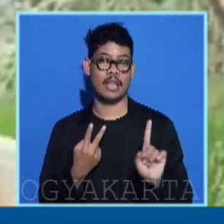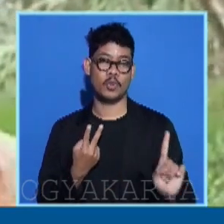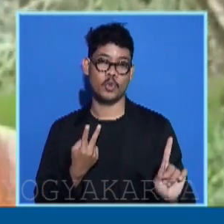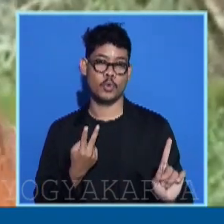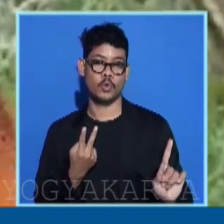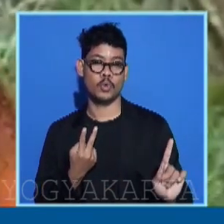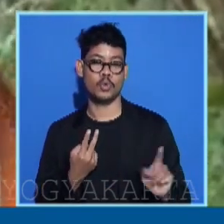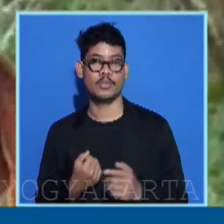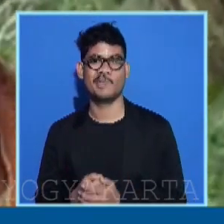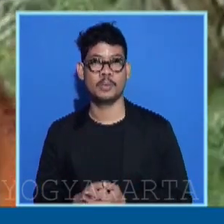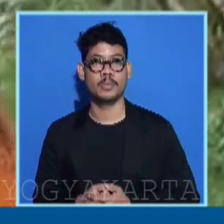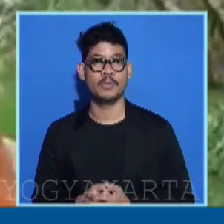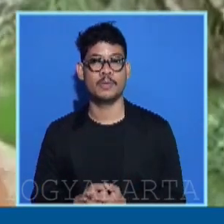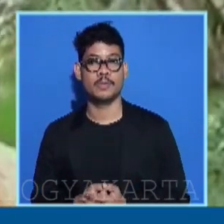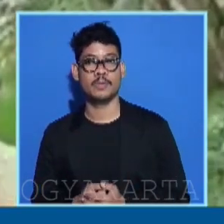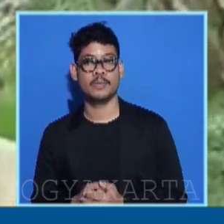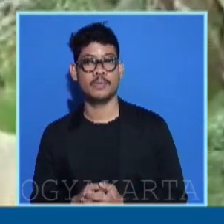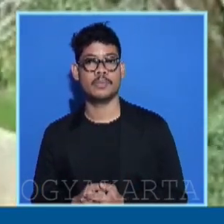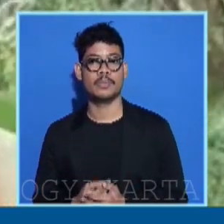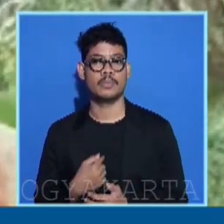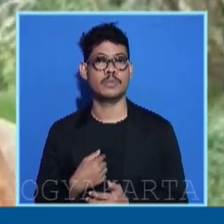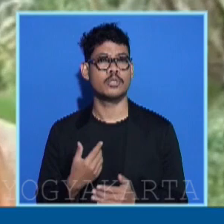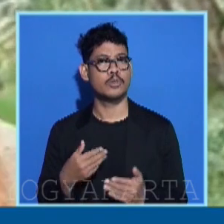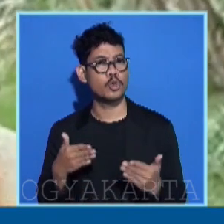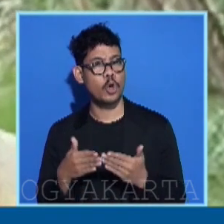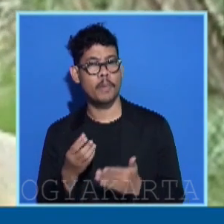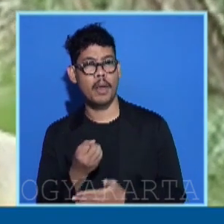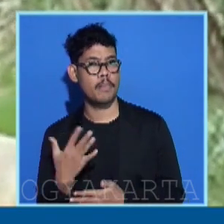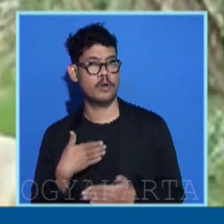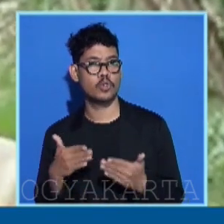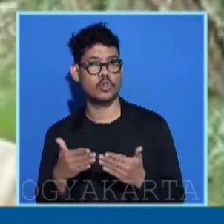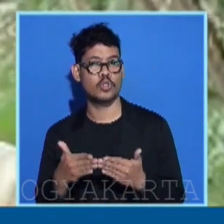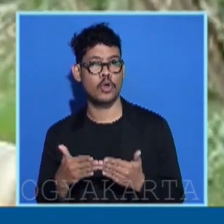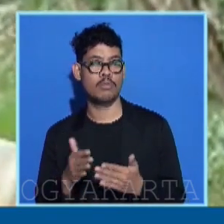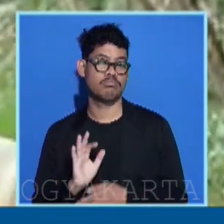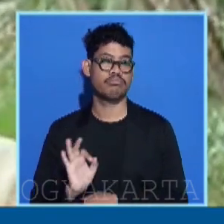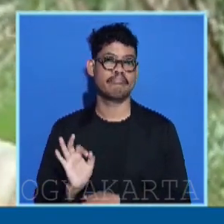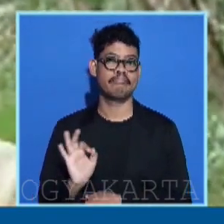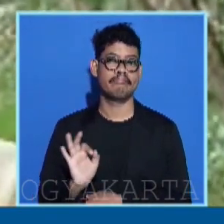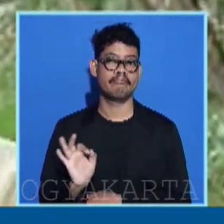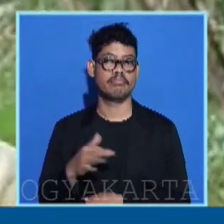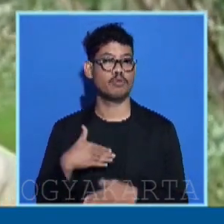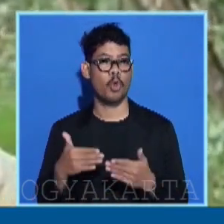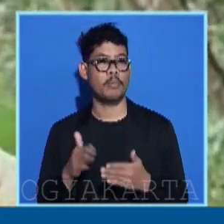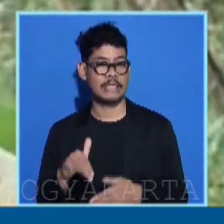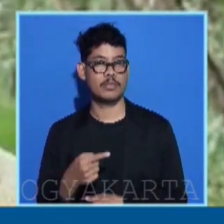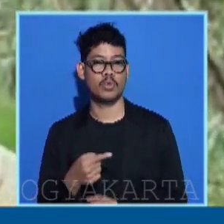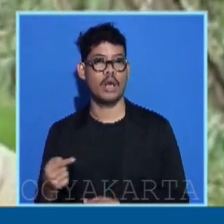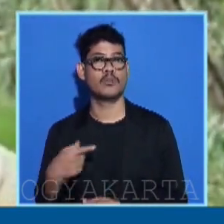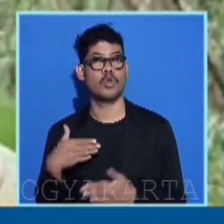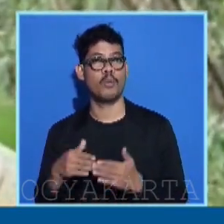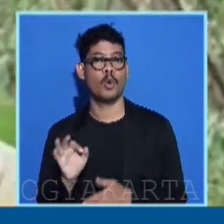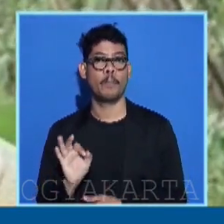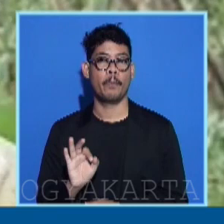menanipun etang ngaten tasih cucuk mboten Pak gigih Pirang pirang kirang kirang